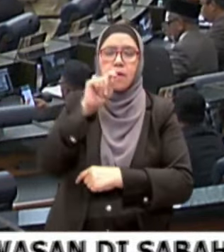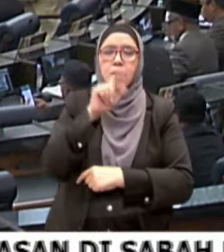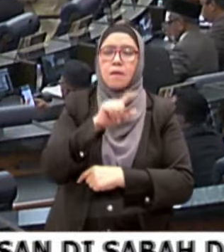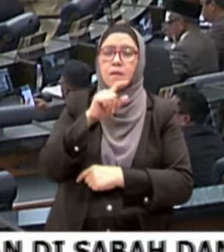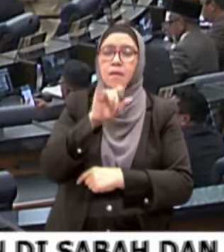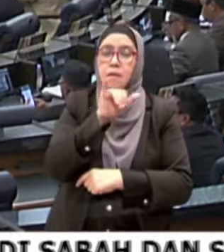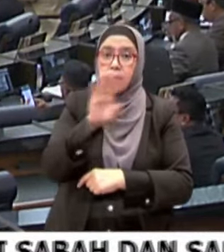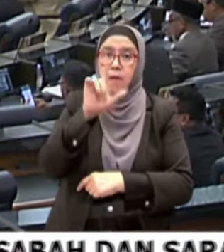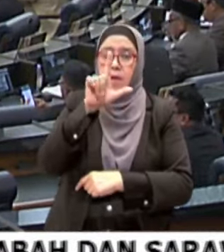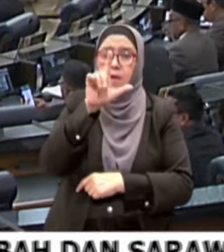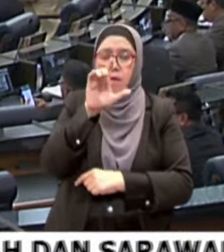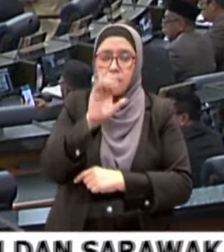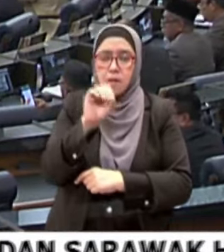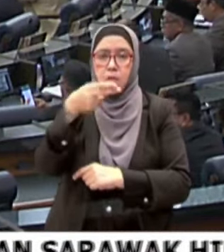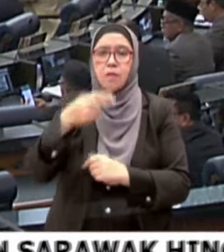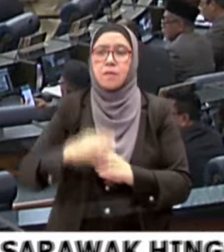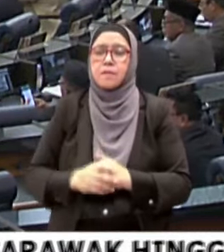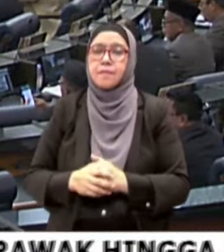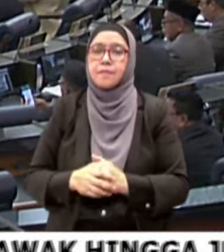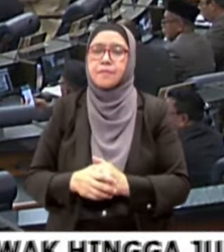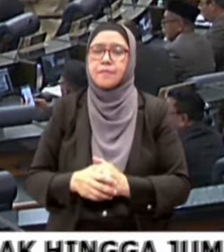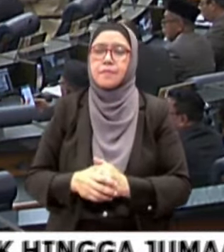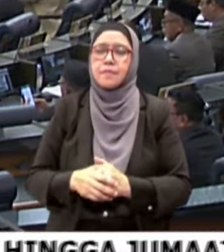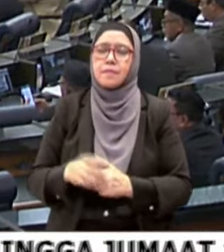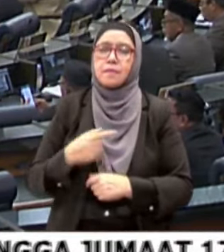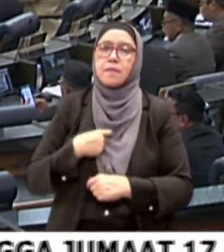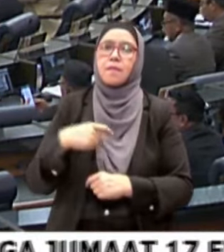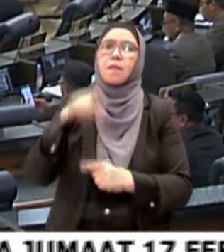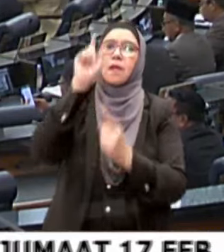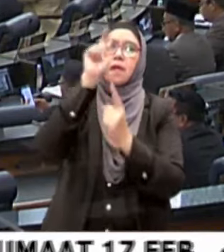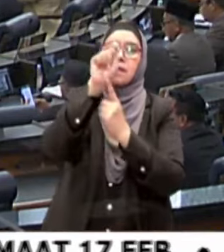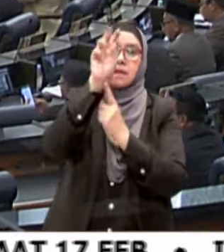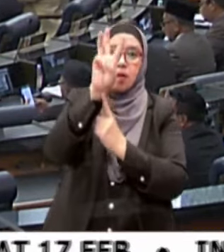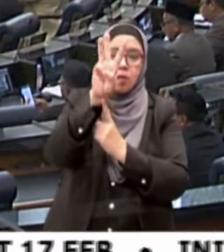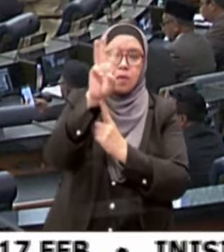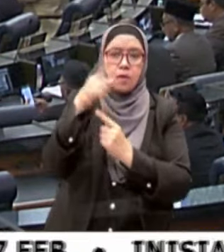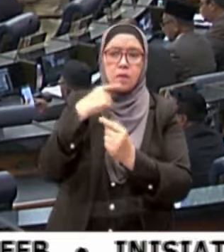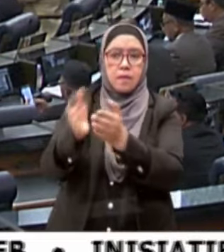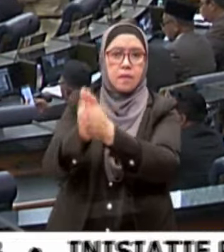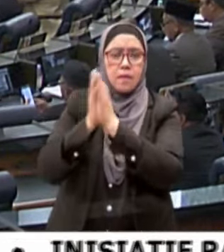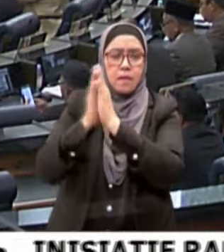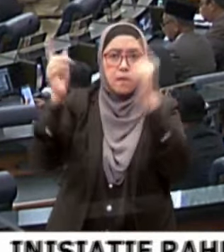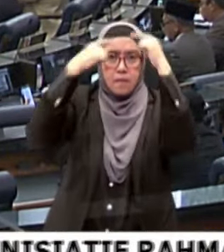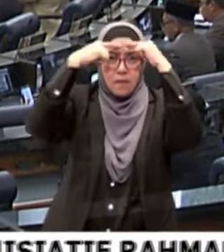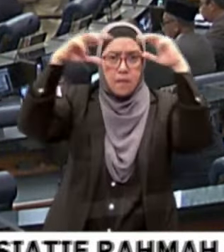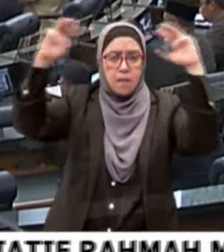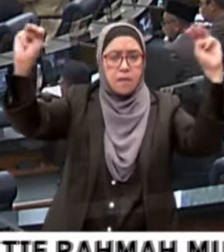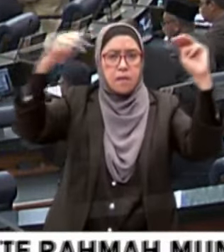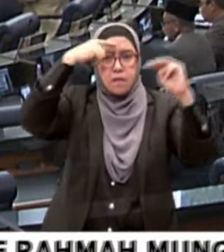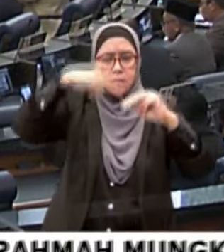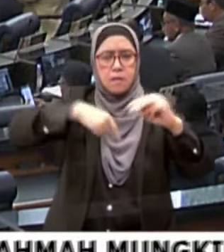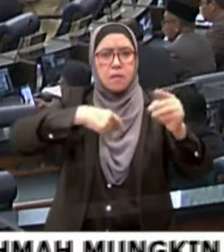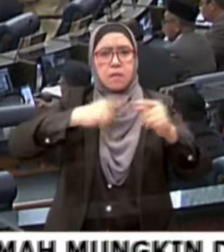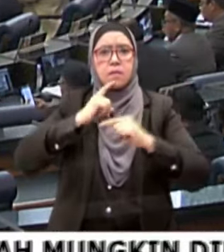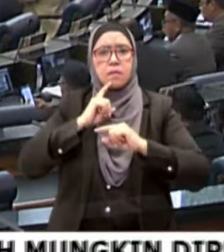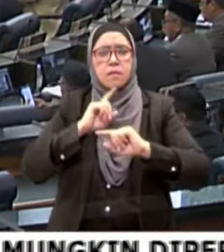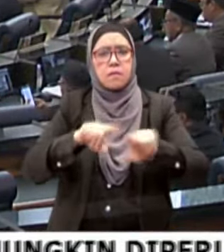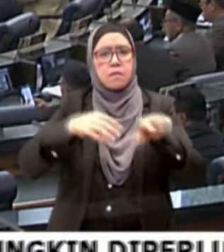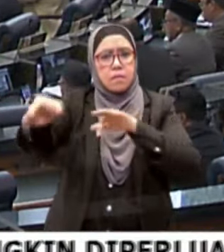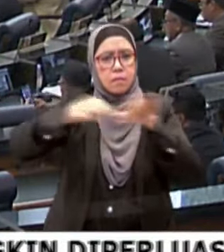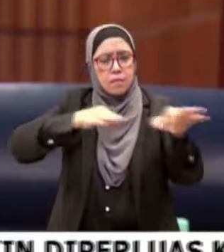Terima kasih Tuhan yang di petuah tawa minta Perdana Menteri menjatakan antara fokus kerajaan